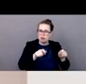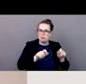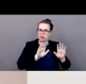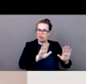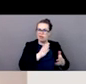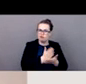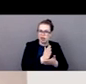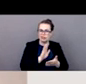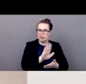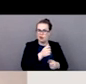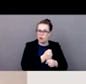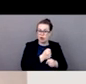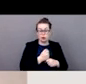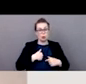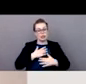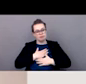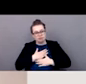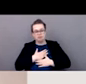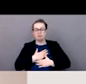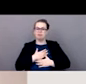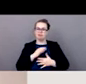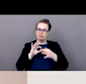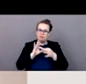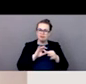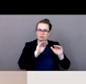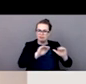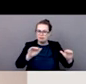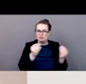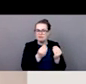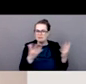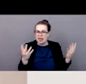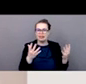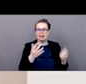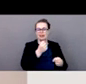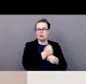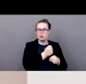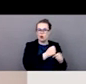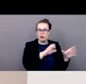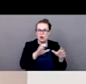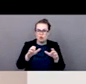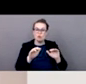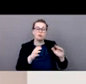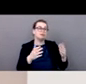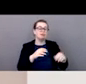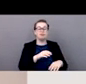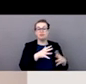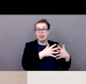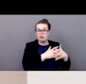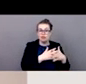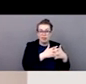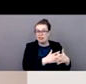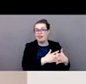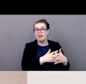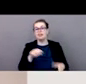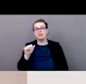cette sérieuse pandémie nous avons le plaisir justement de parler à plusieurs en Amérique du Nord en Europe en Asie